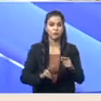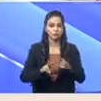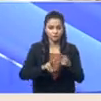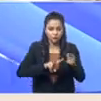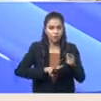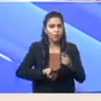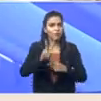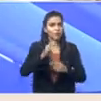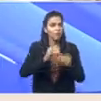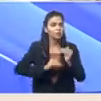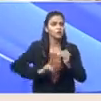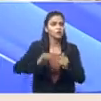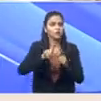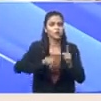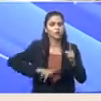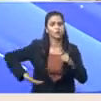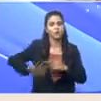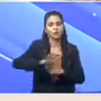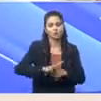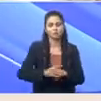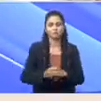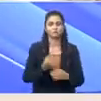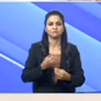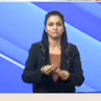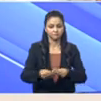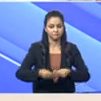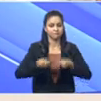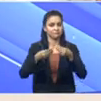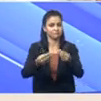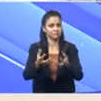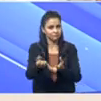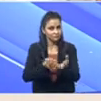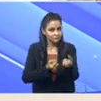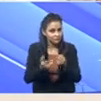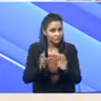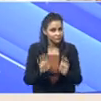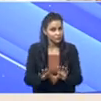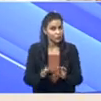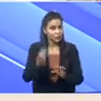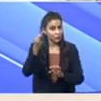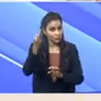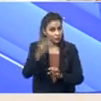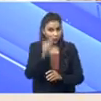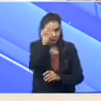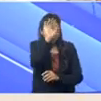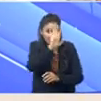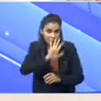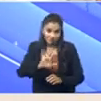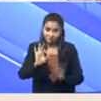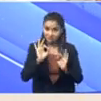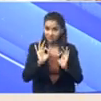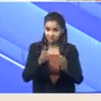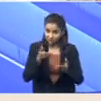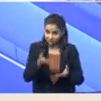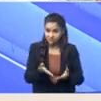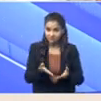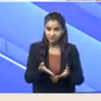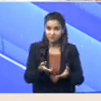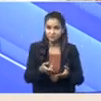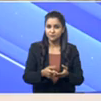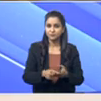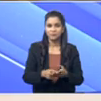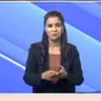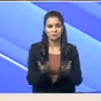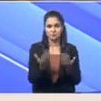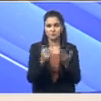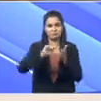लोकल के मंत्र के साथ अपनी खरीदारी करते हैं। ये नया भारत है जहां